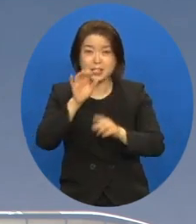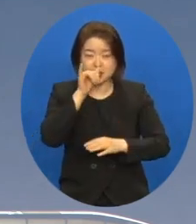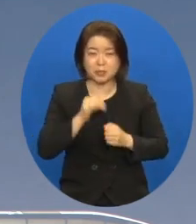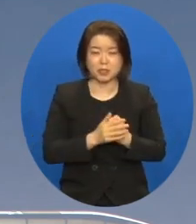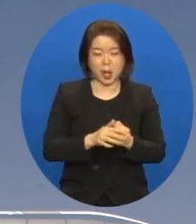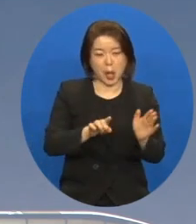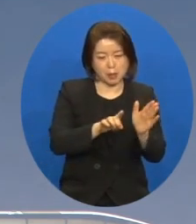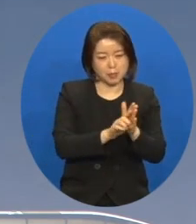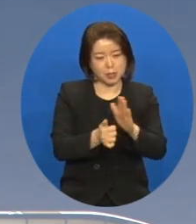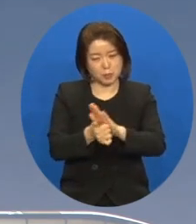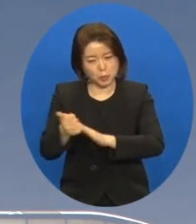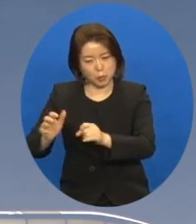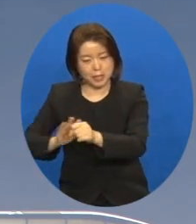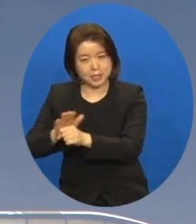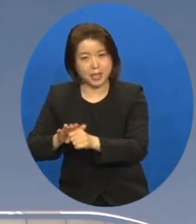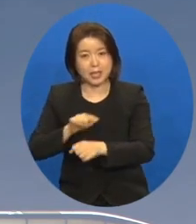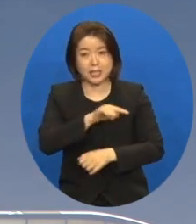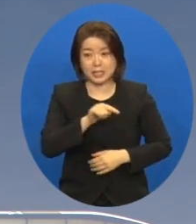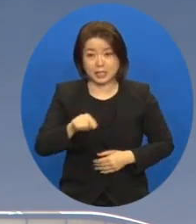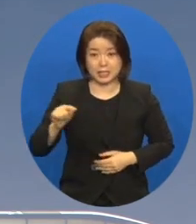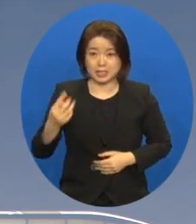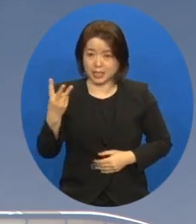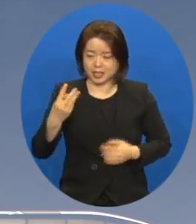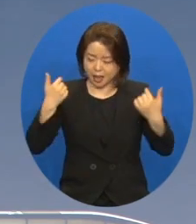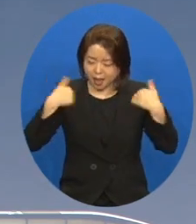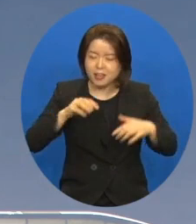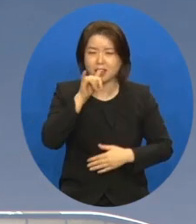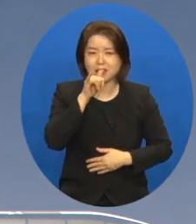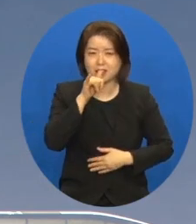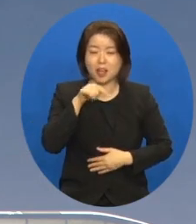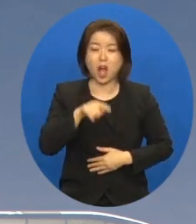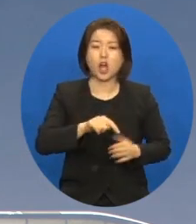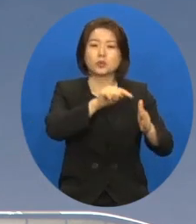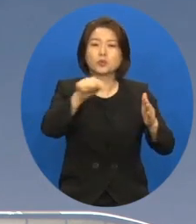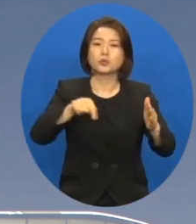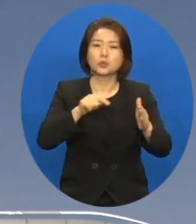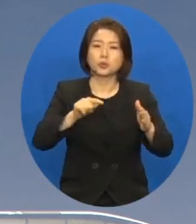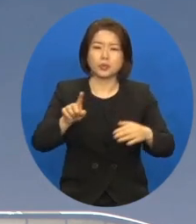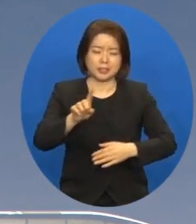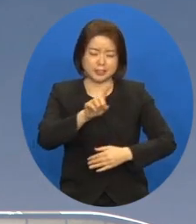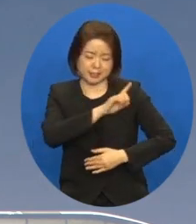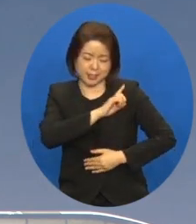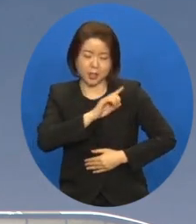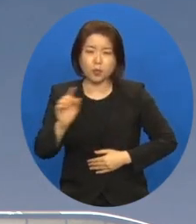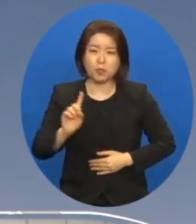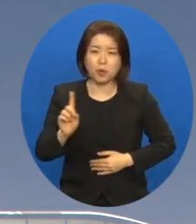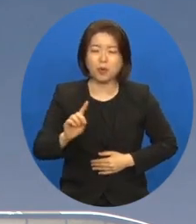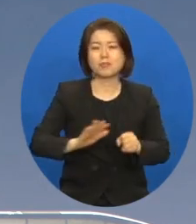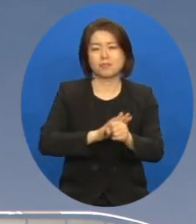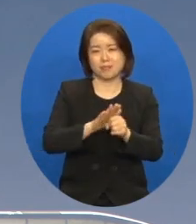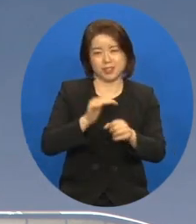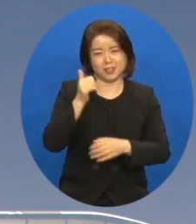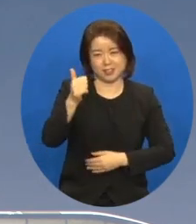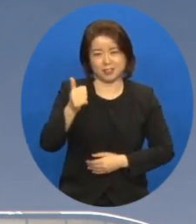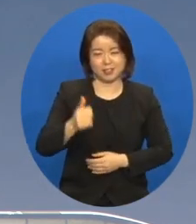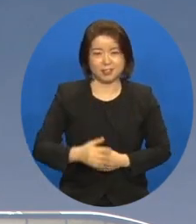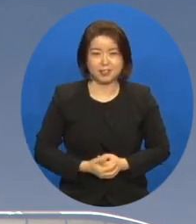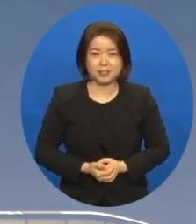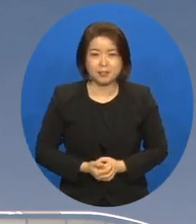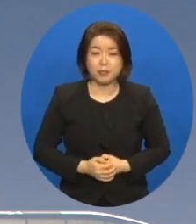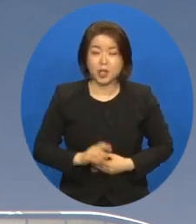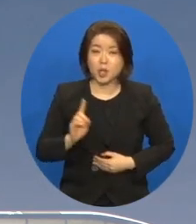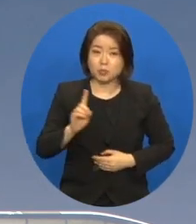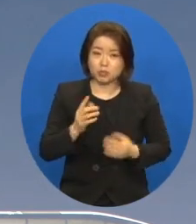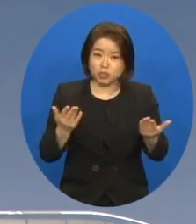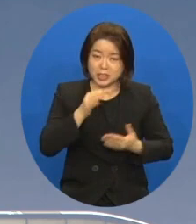믿음, 소망, 사랑 이 세 가지는 항상 있을 것인데 그 가운데 으뜸은 사랑입니다. 여러분 무슨 일이